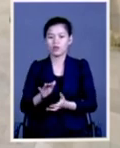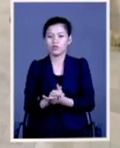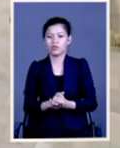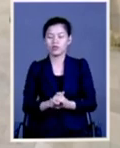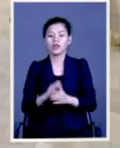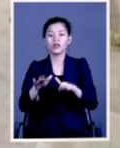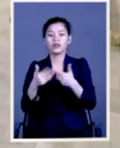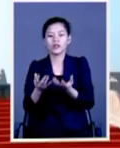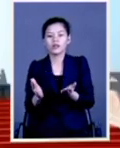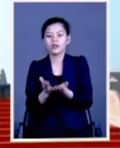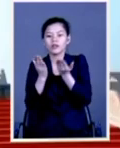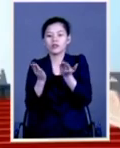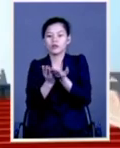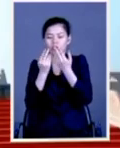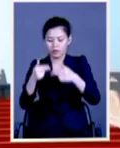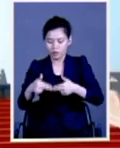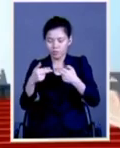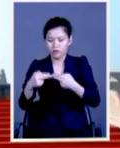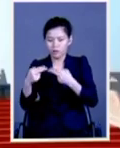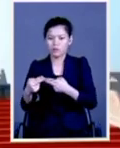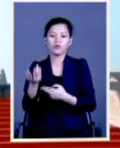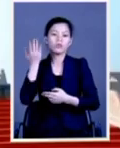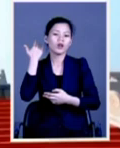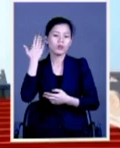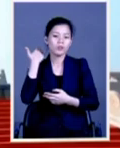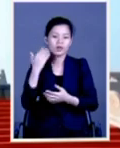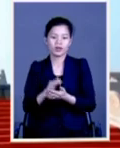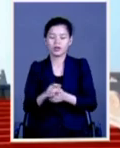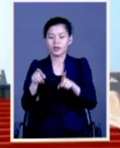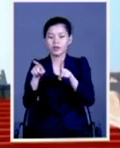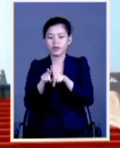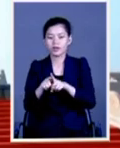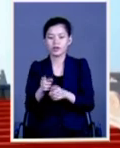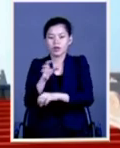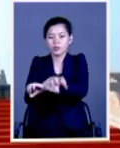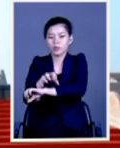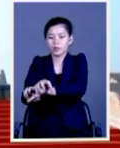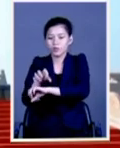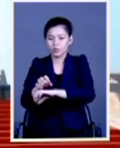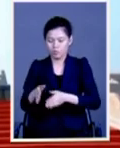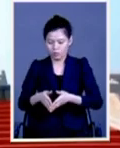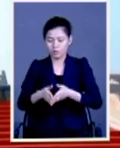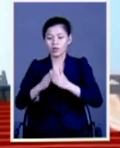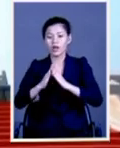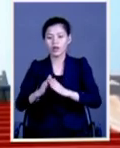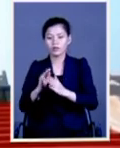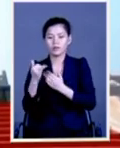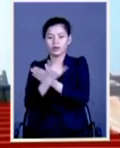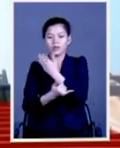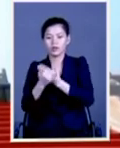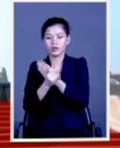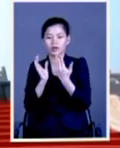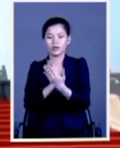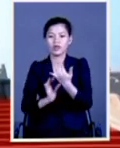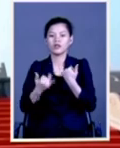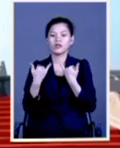งแก่ภารกิจปฏิวัติของประชาชนลาวในเมื่อก่อนก็คือในระยะปกปักรักษาและสร้างสาพัฒนาประเทศชาติในปัจ